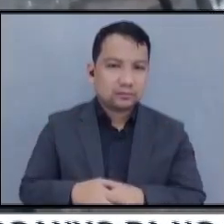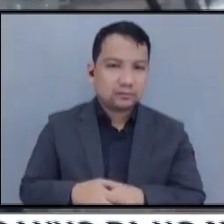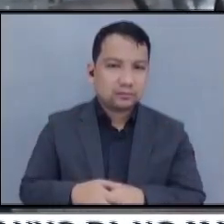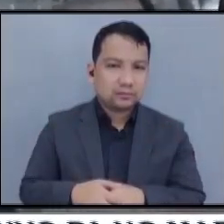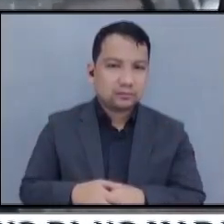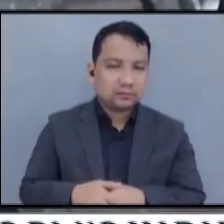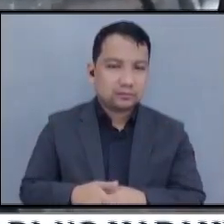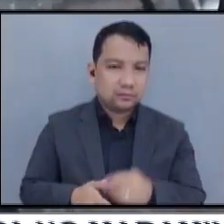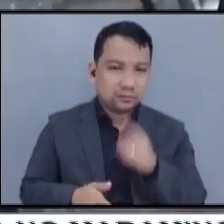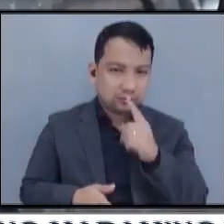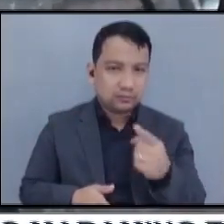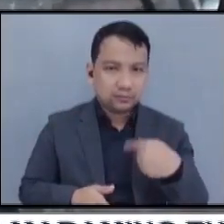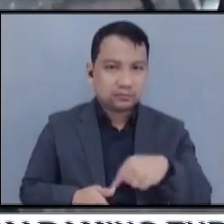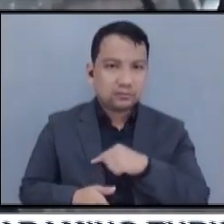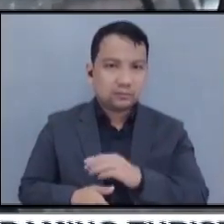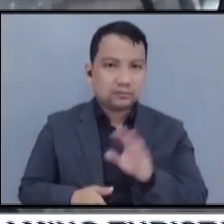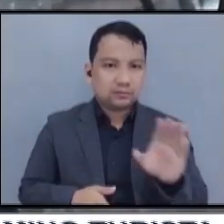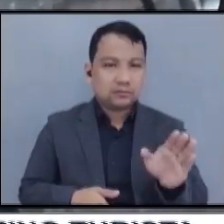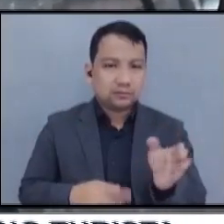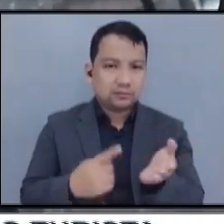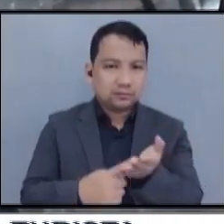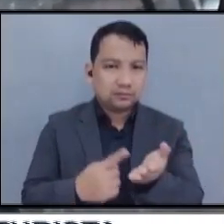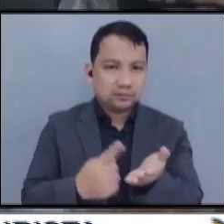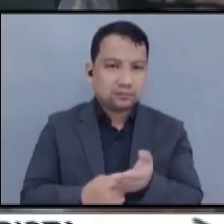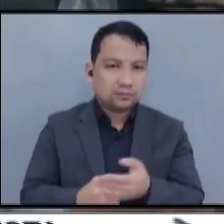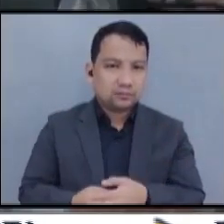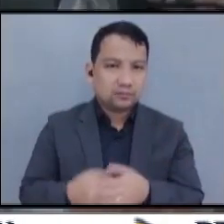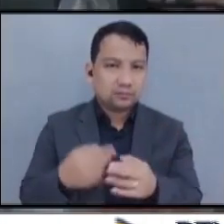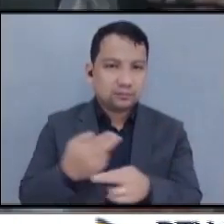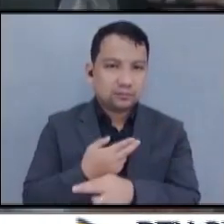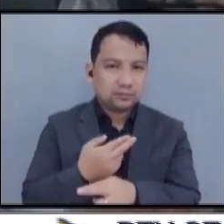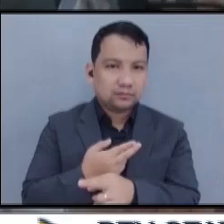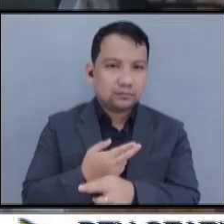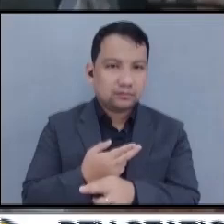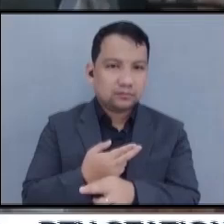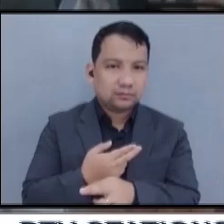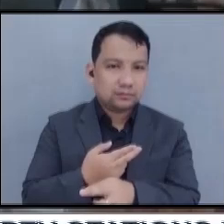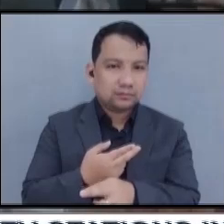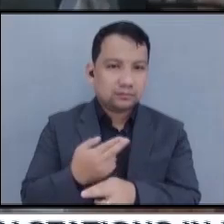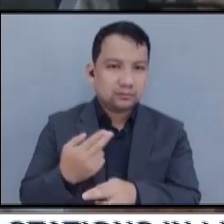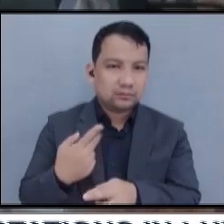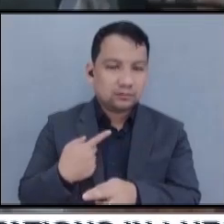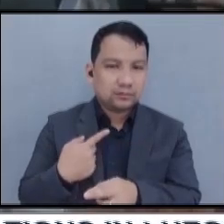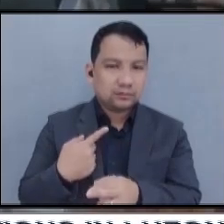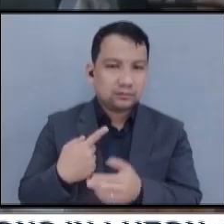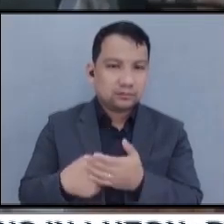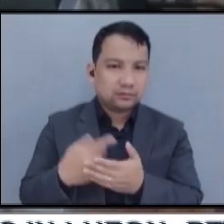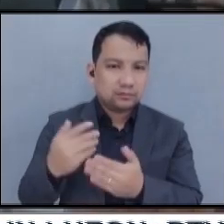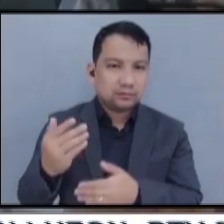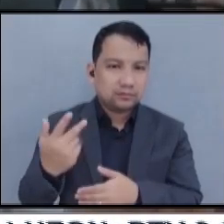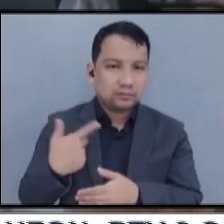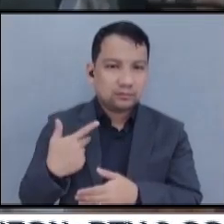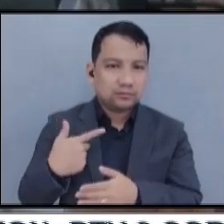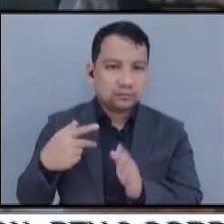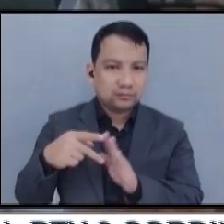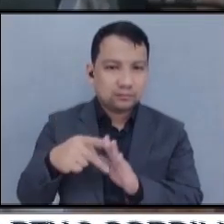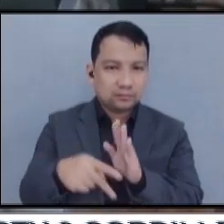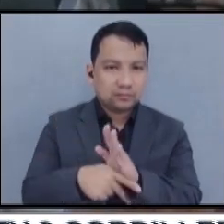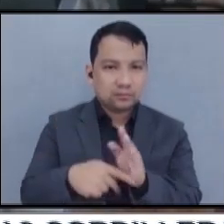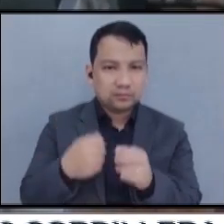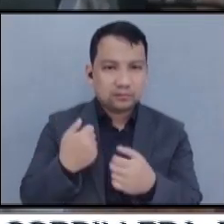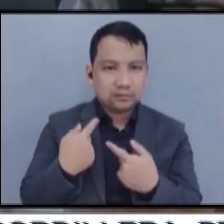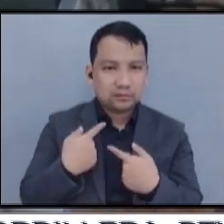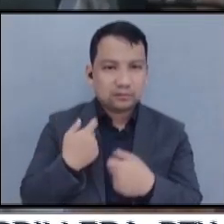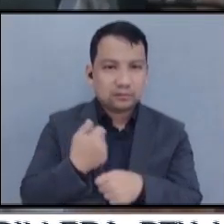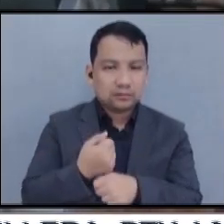to all of us that you're talking Oh yes we have regular lines of communication and while we have a policy still as